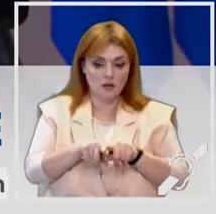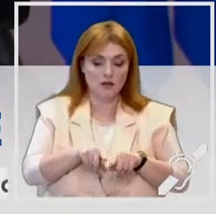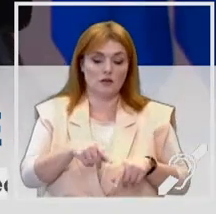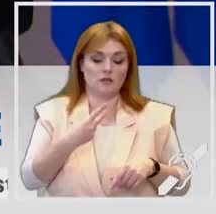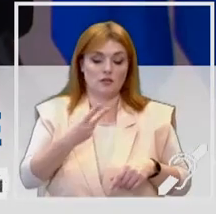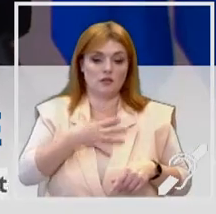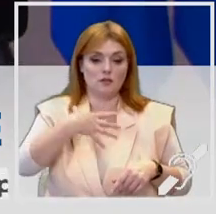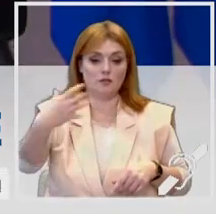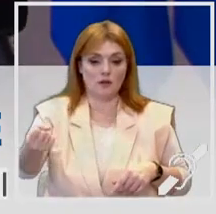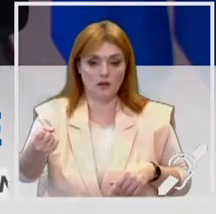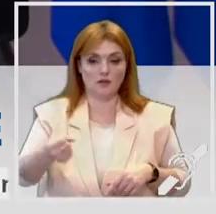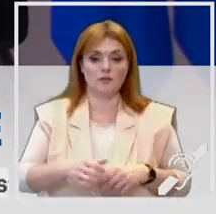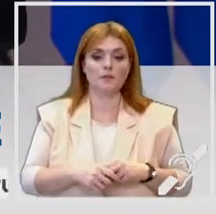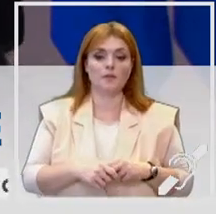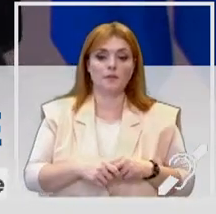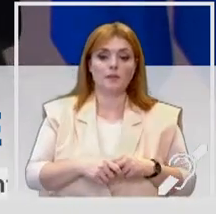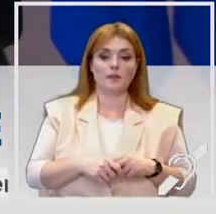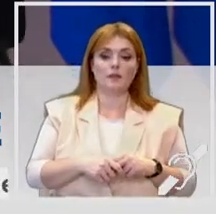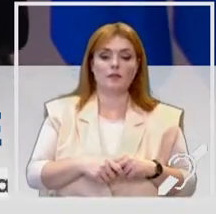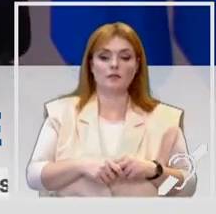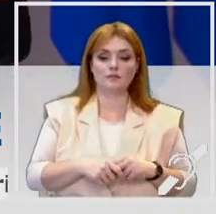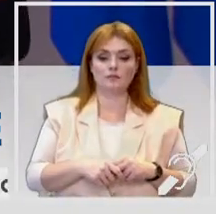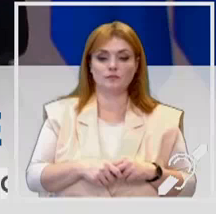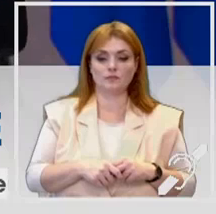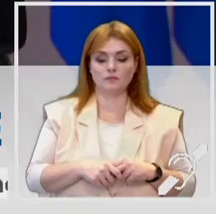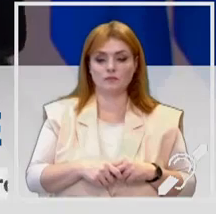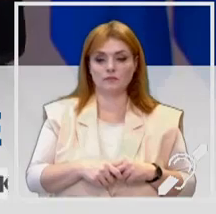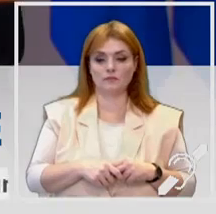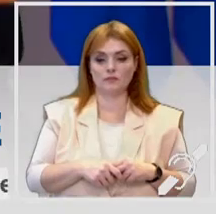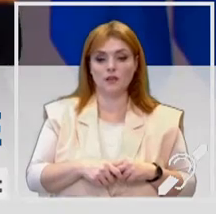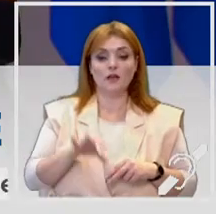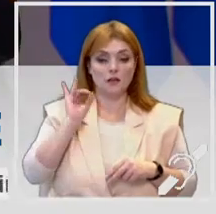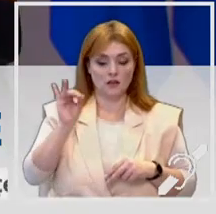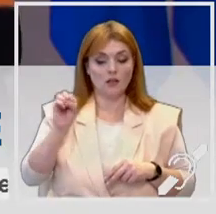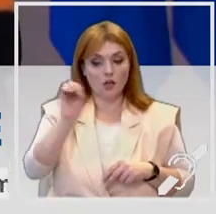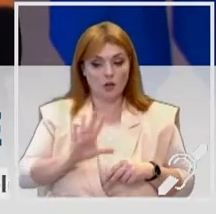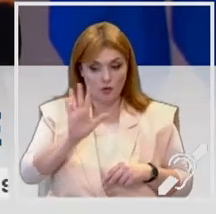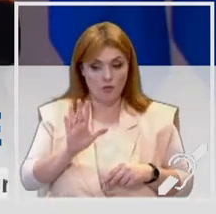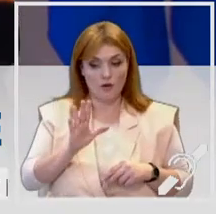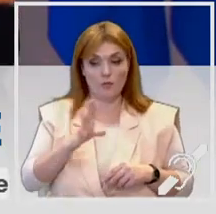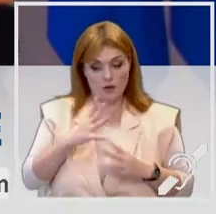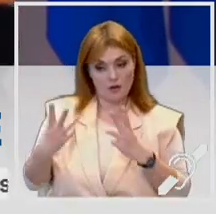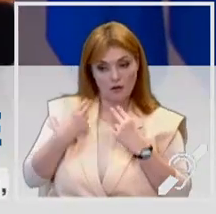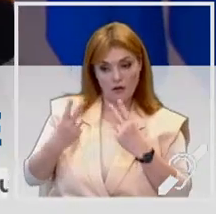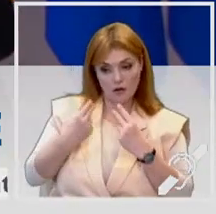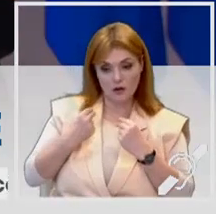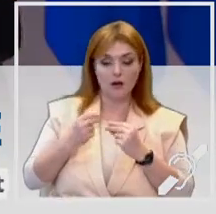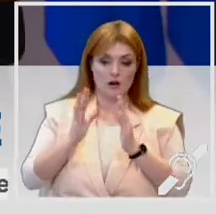make decisions of historic nature and keep its promises. So I think